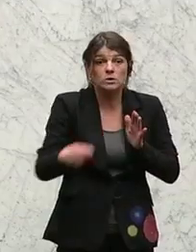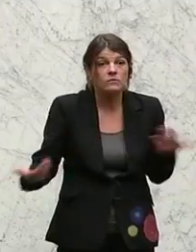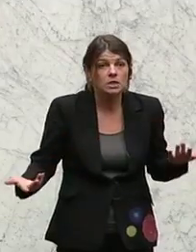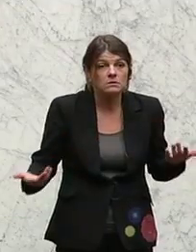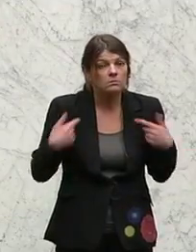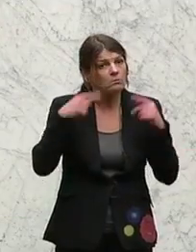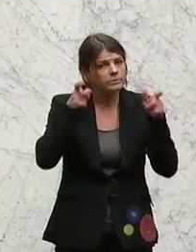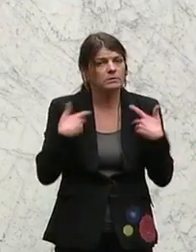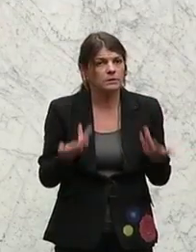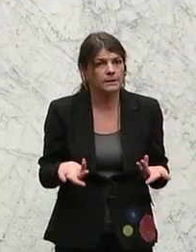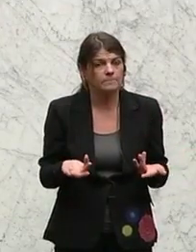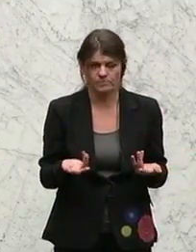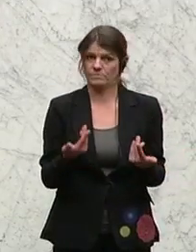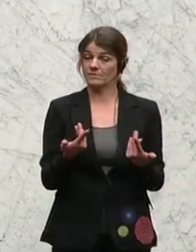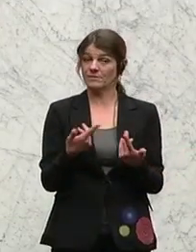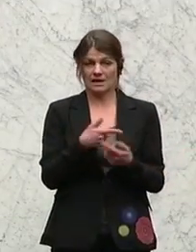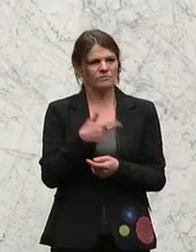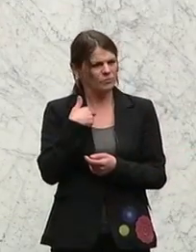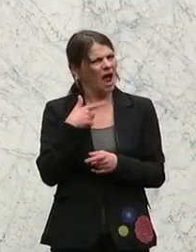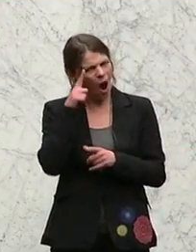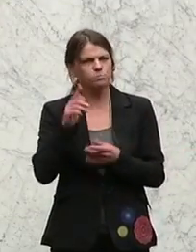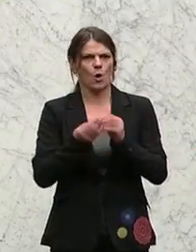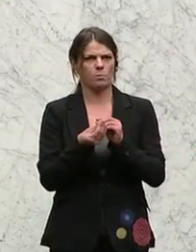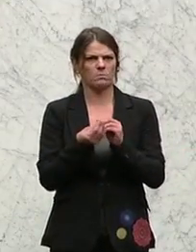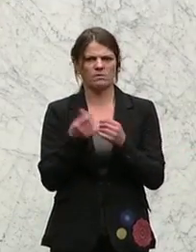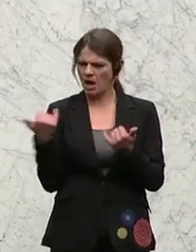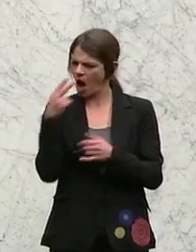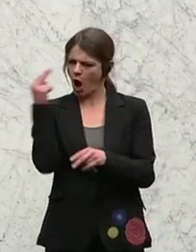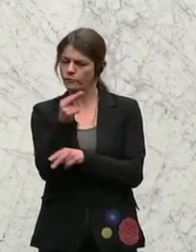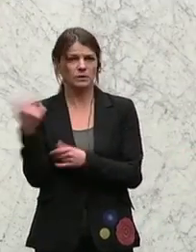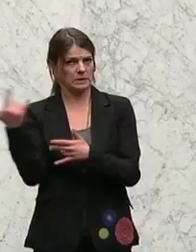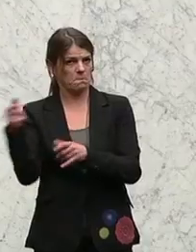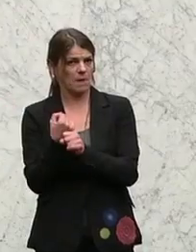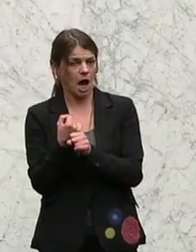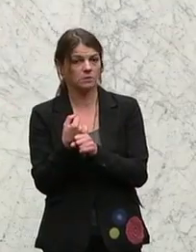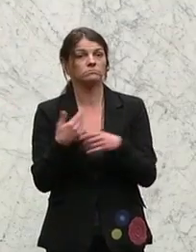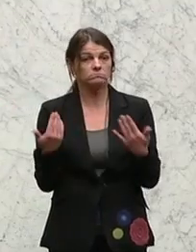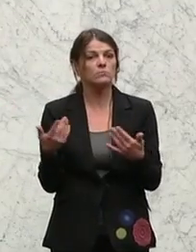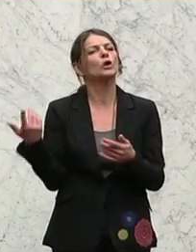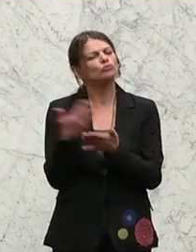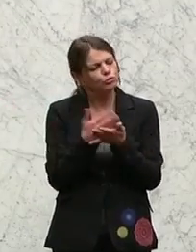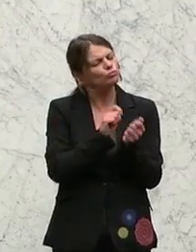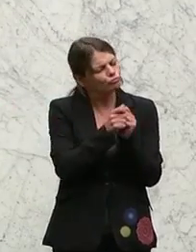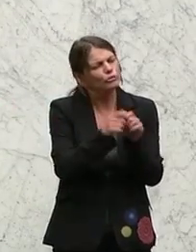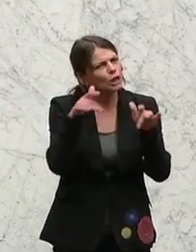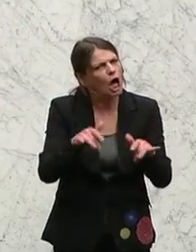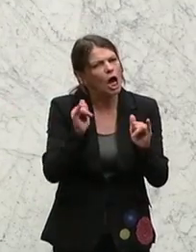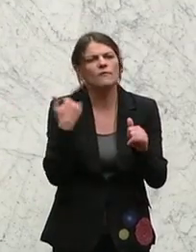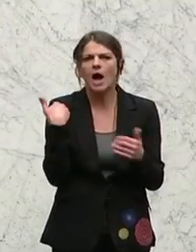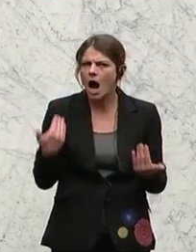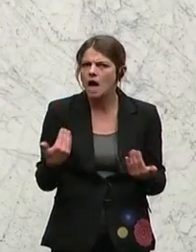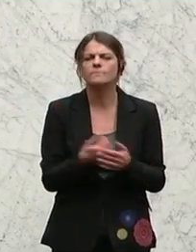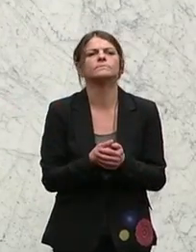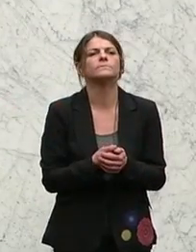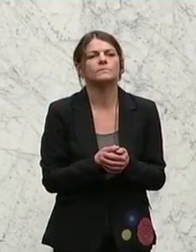ein zentrales Problem, wie die Aufsicht in dieser Form gestaltet war. Ja, es hat seitdem Verbesserungen gegeben, die